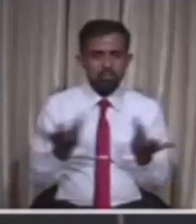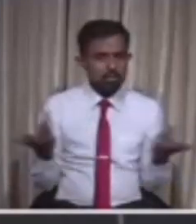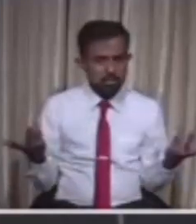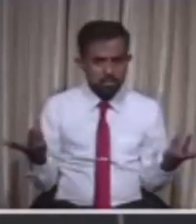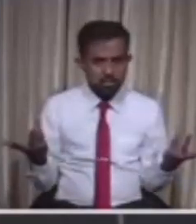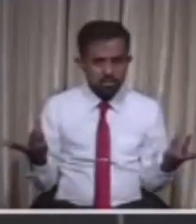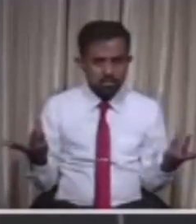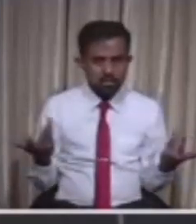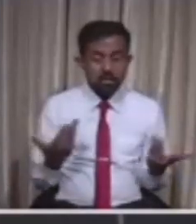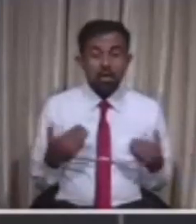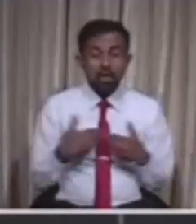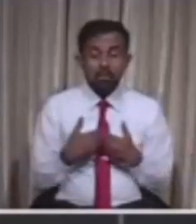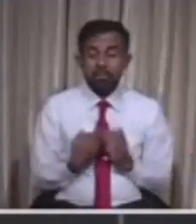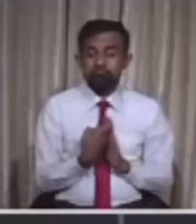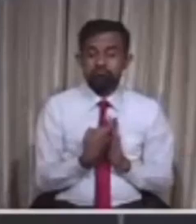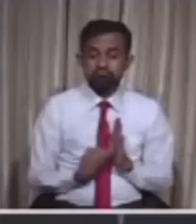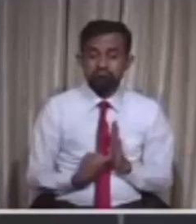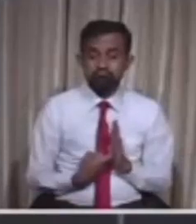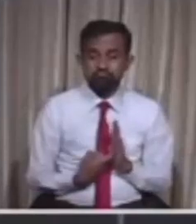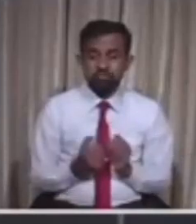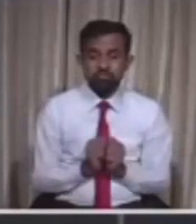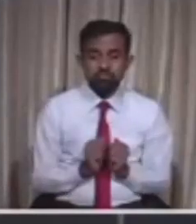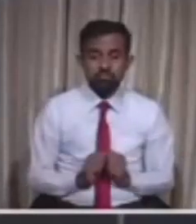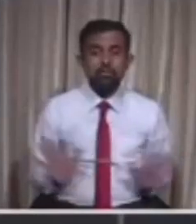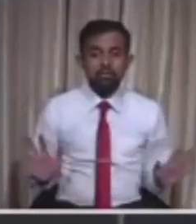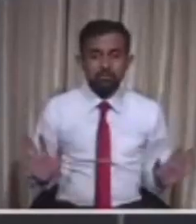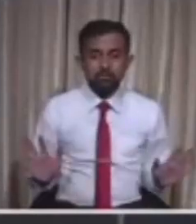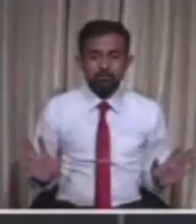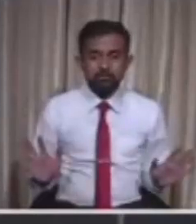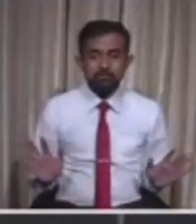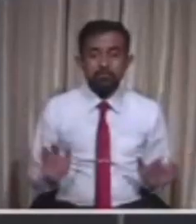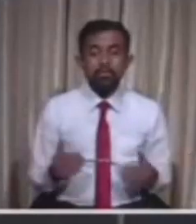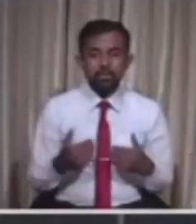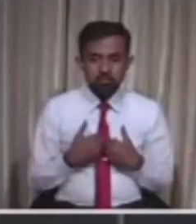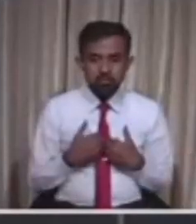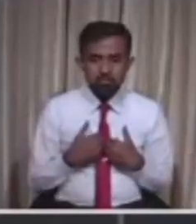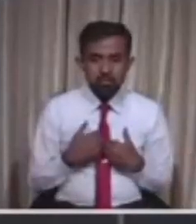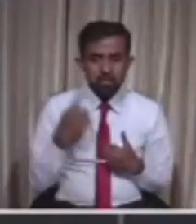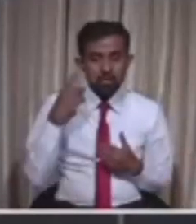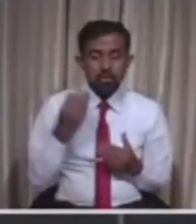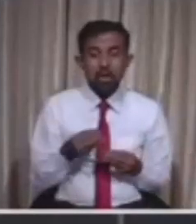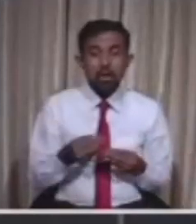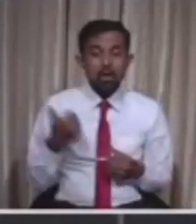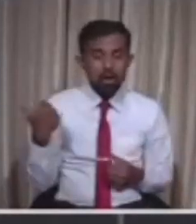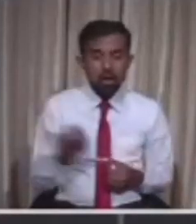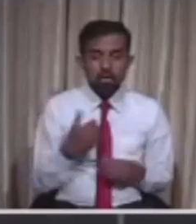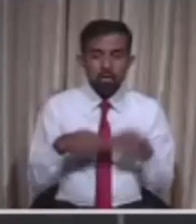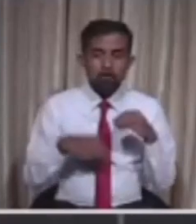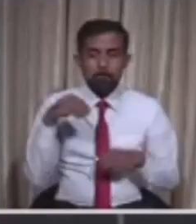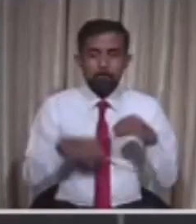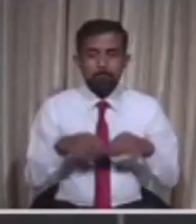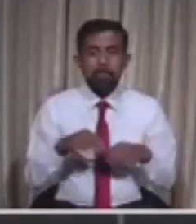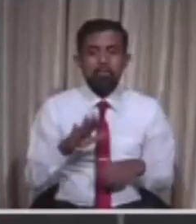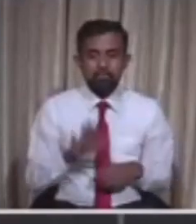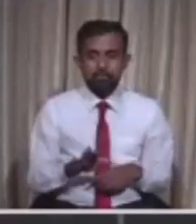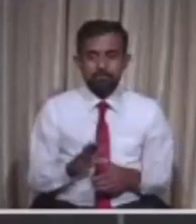අපිට ප්‍රතිපත්තිමය වෙනස්කම් තියෙනවා එච්චරයි එහෙමයි මම විශ්වාස කරන නූතන දේශපාලනයේ සිද්ධ විය